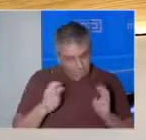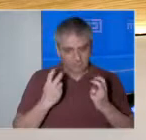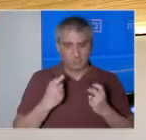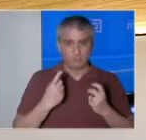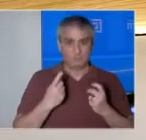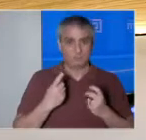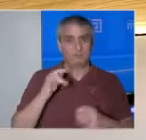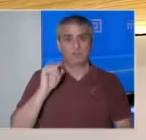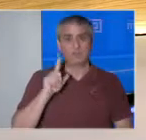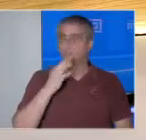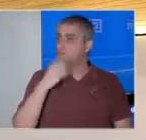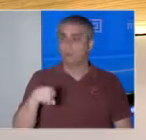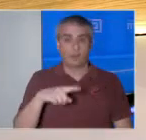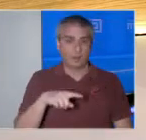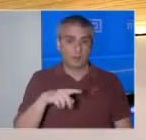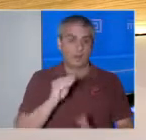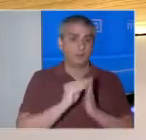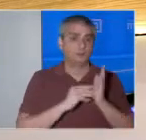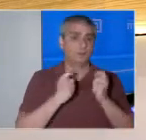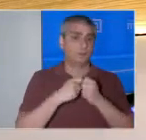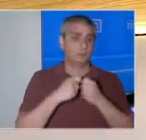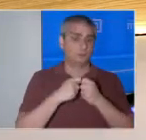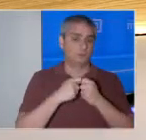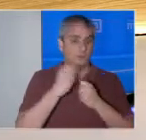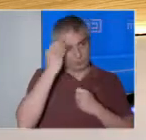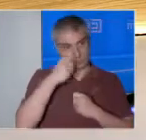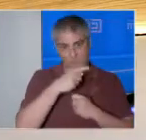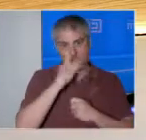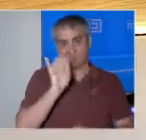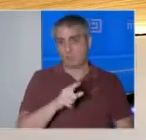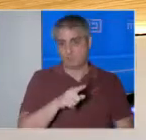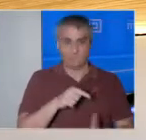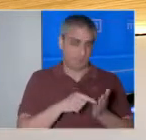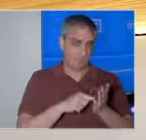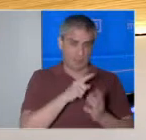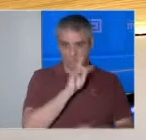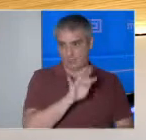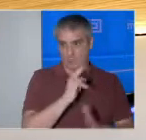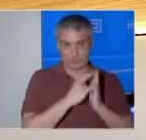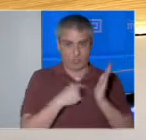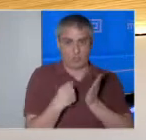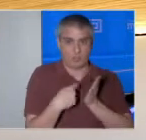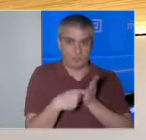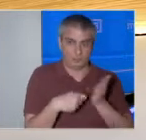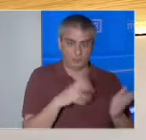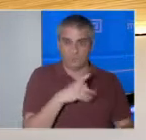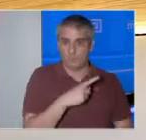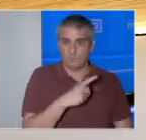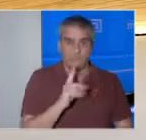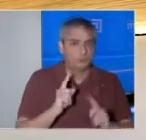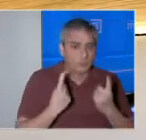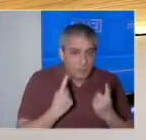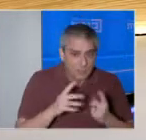נכנס. יריב לוין שאל, רשימה המשותפת הודיעה שהם מתנגדים, כי גם הם נגד חוק הכנסות, ומה